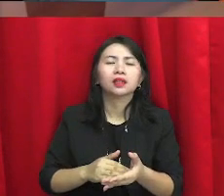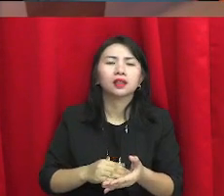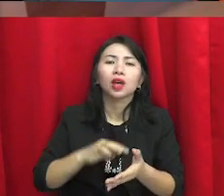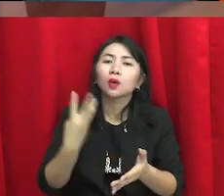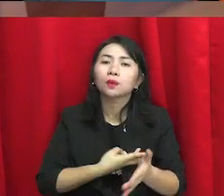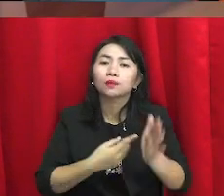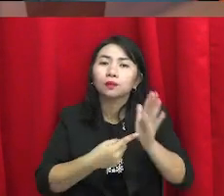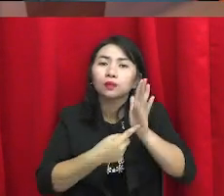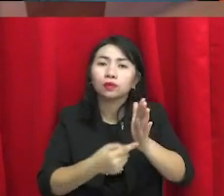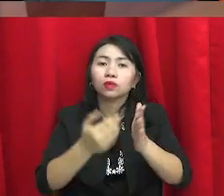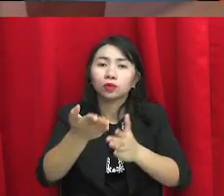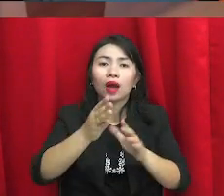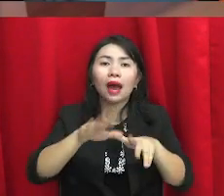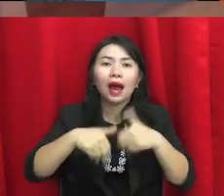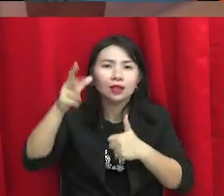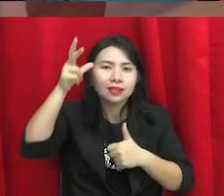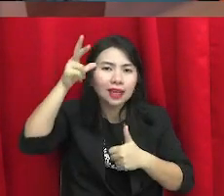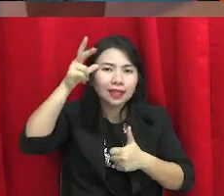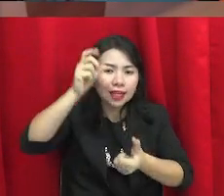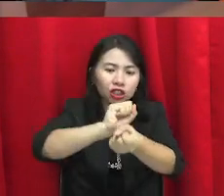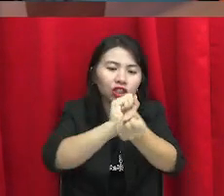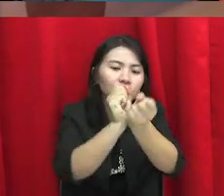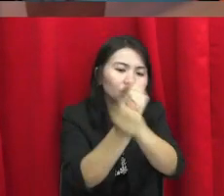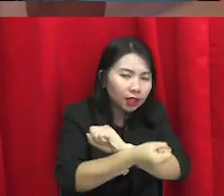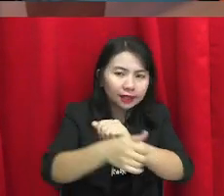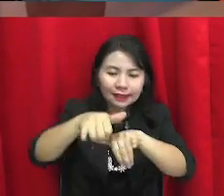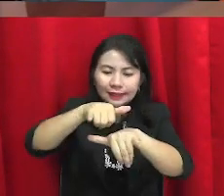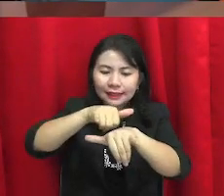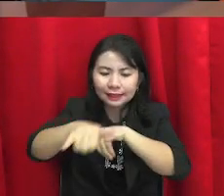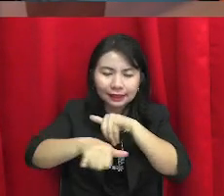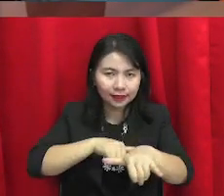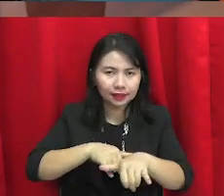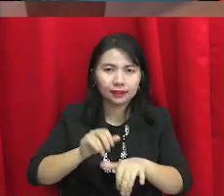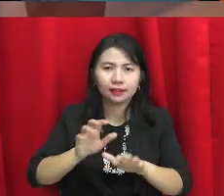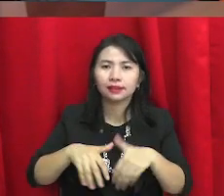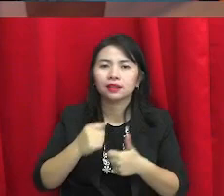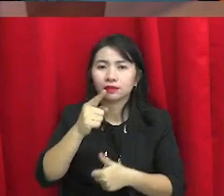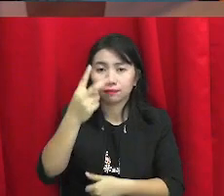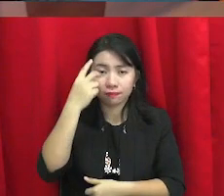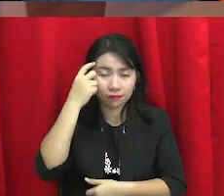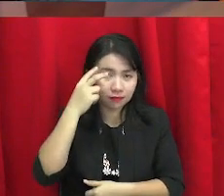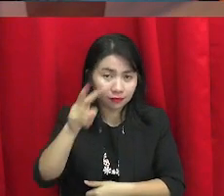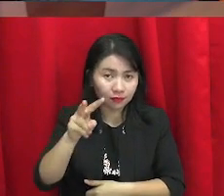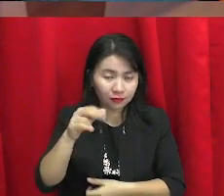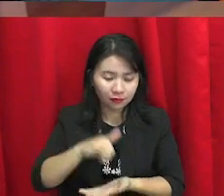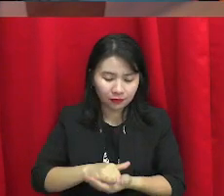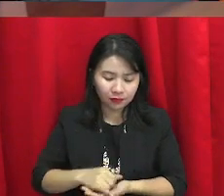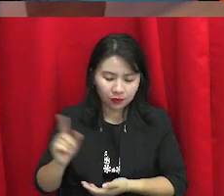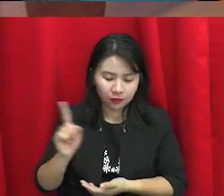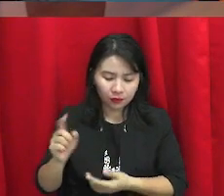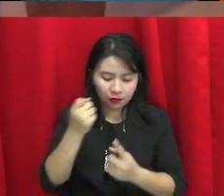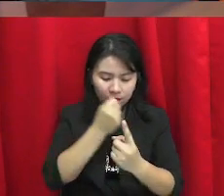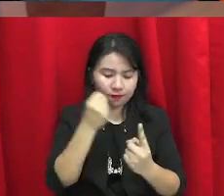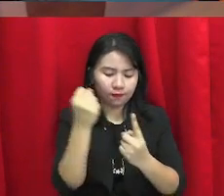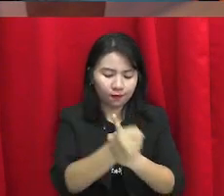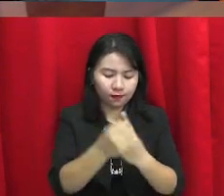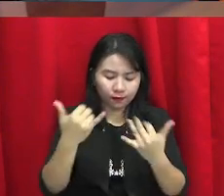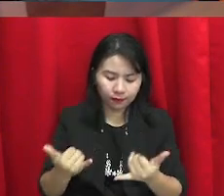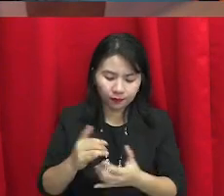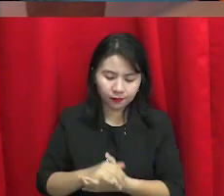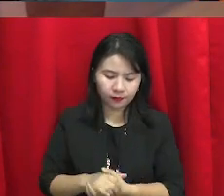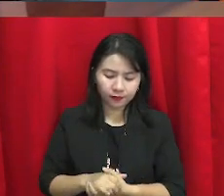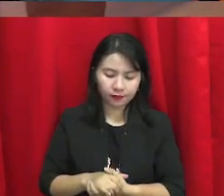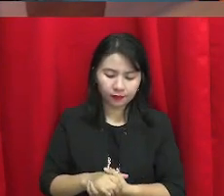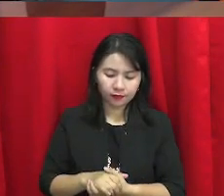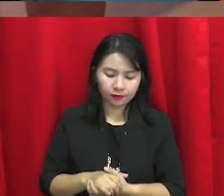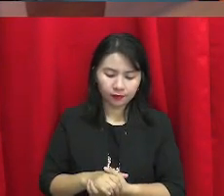paano mag-twist ang Diablo. Bakit? Paano nyo malalaman? Itong sitwasyon, tinan nyo ha, itong mangyayari mga